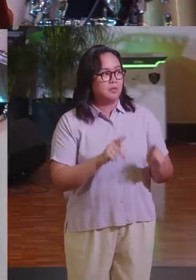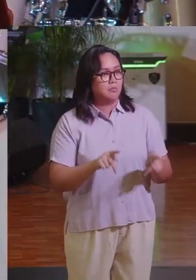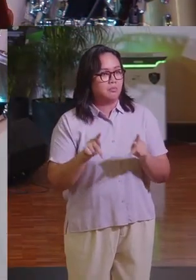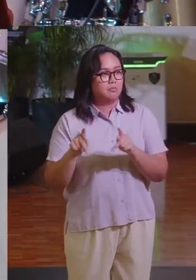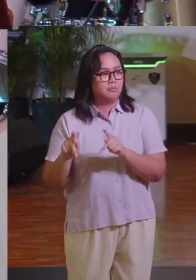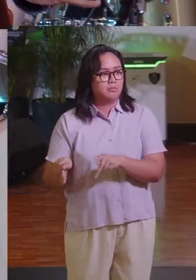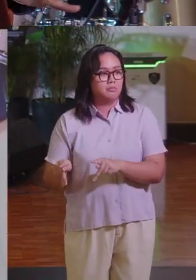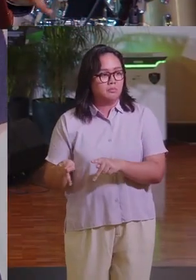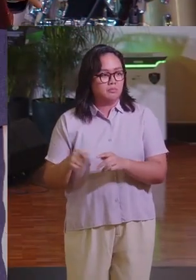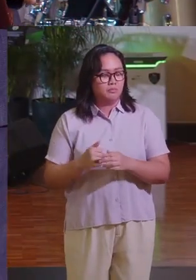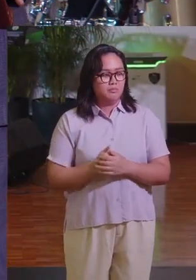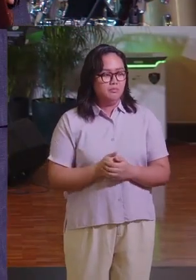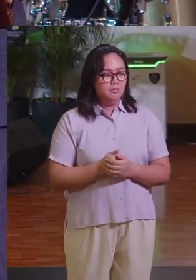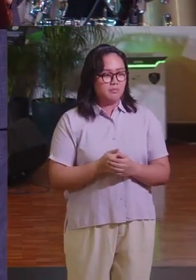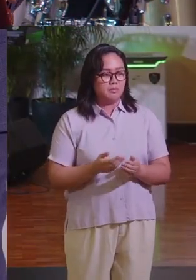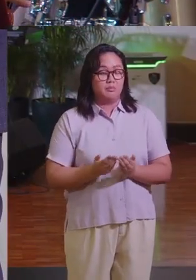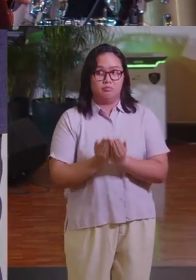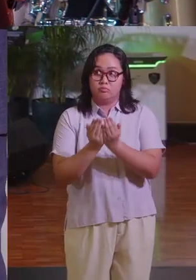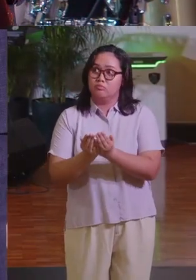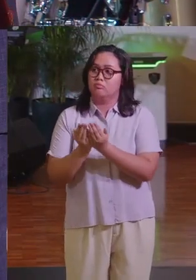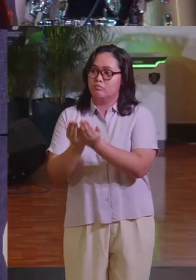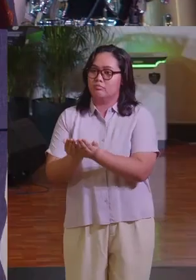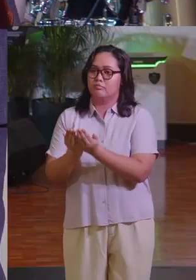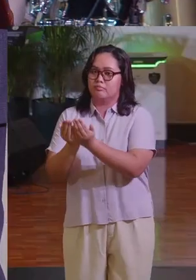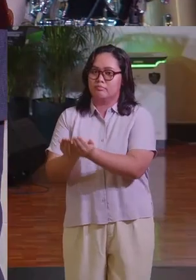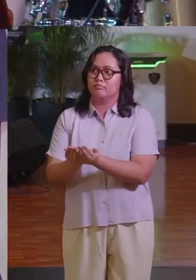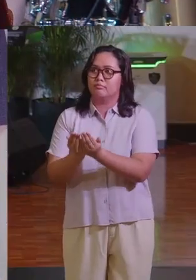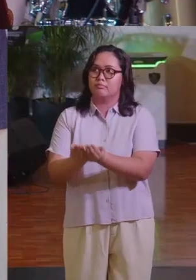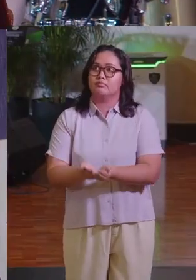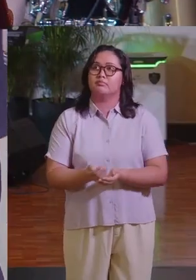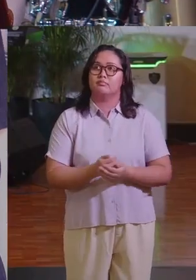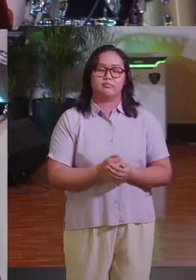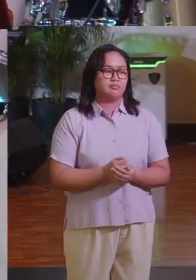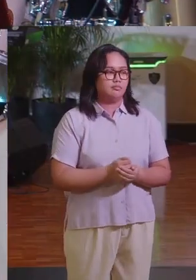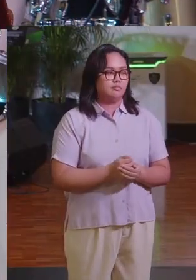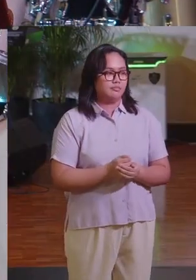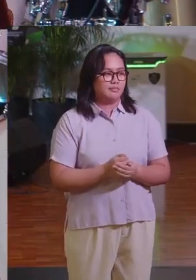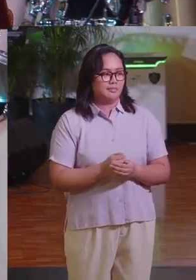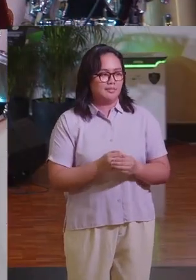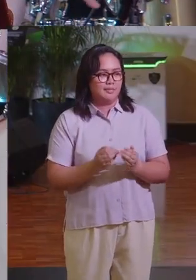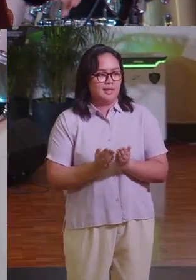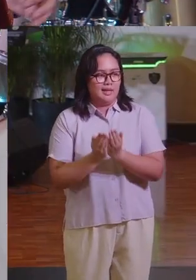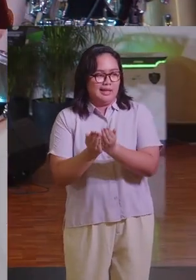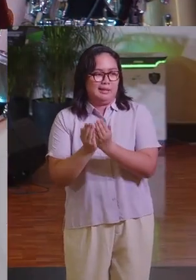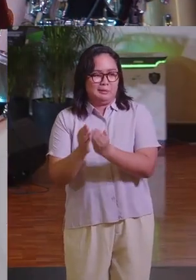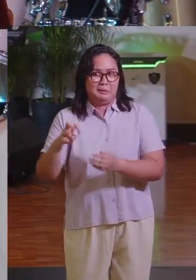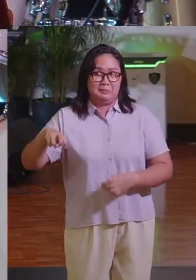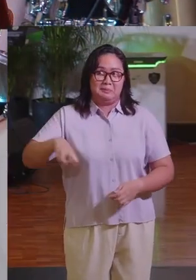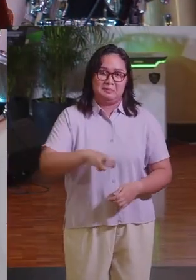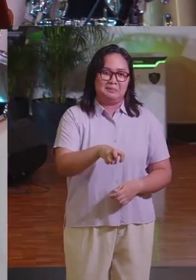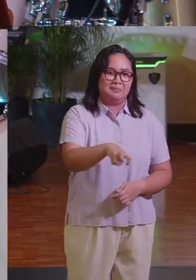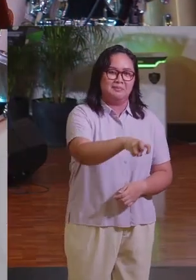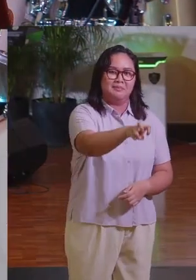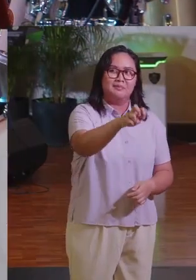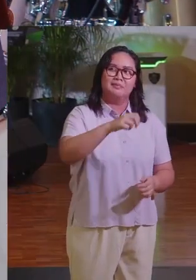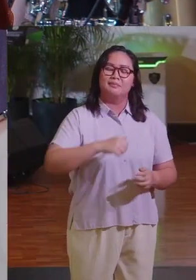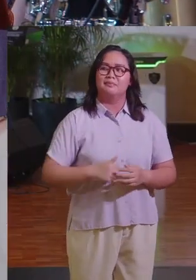ng vapor, no? Cruise, detour de Mediterranean, yun ang tawag doon.